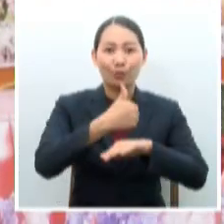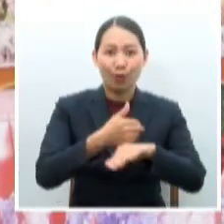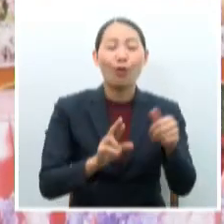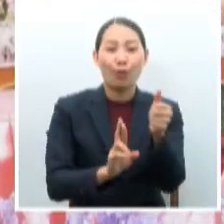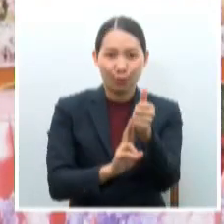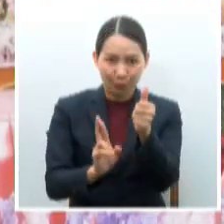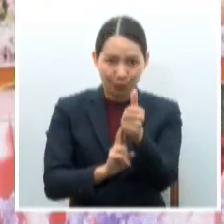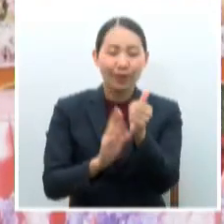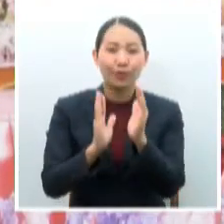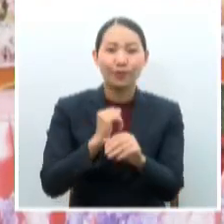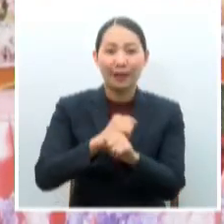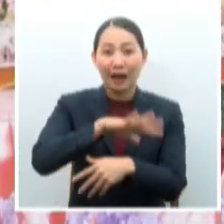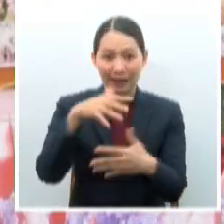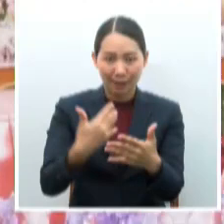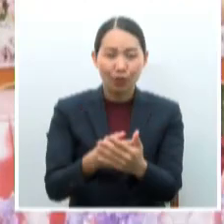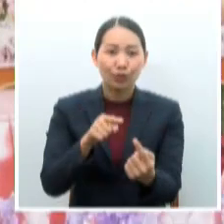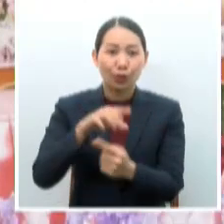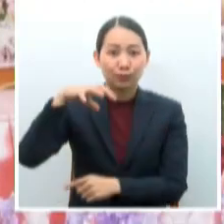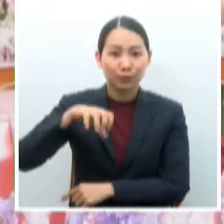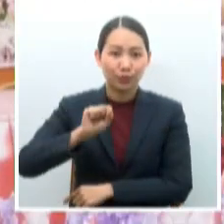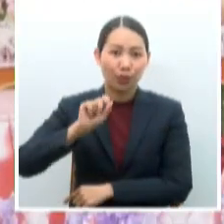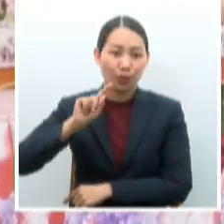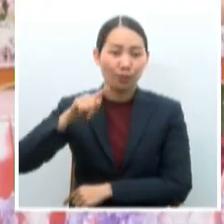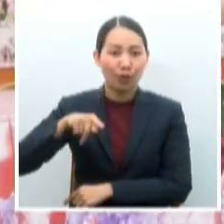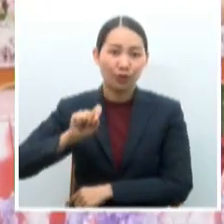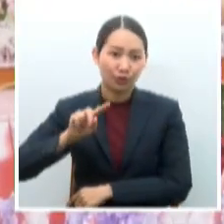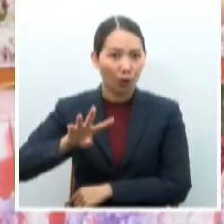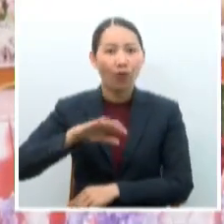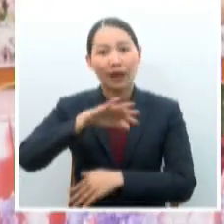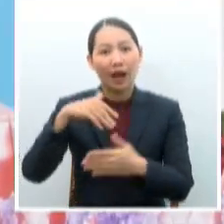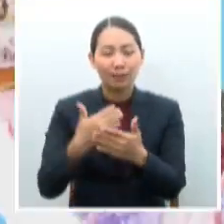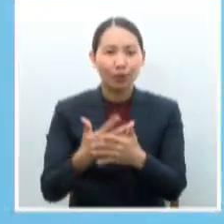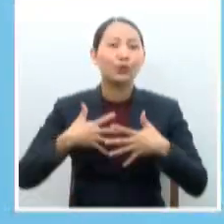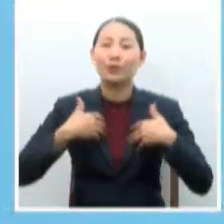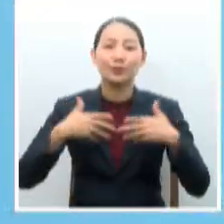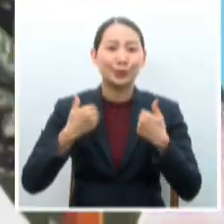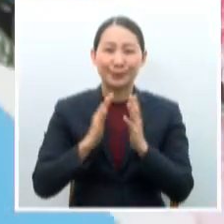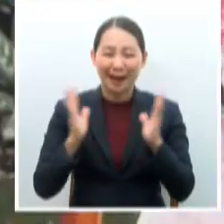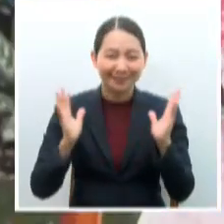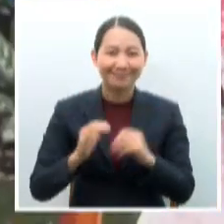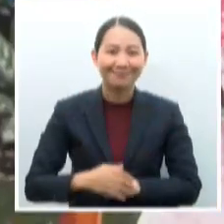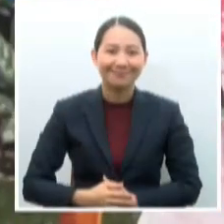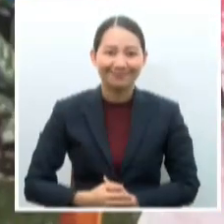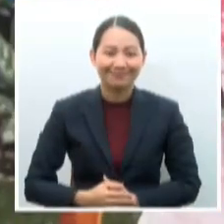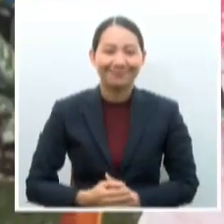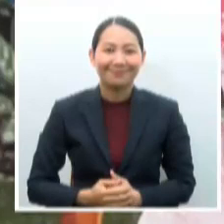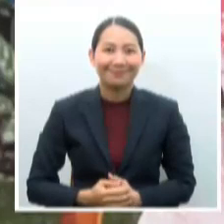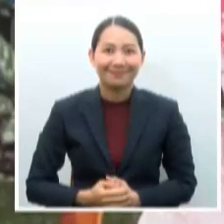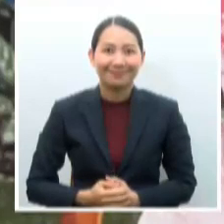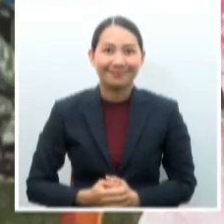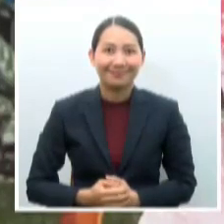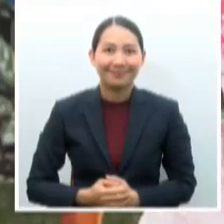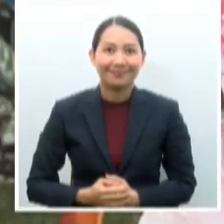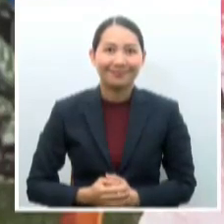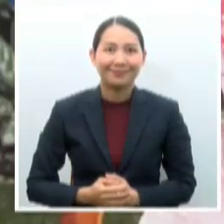พทแล้วก็ในส่วนของเจ้าหน้าที่ทุกคนมีความสุขมากๆครับสวัสดีวันสงกรานต์ครับ ค่ะในโอกาสสุภาวา